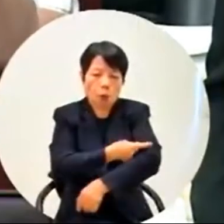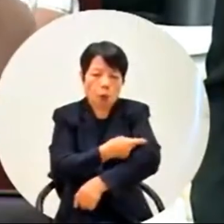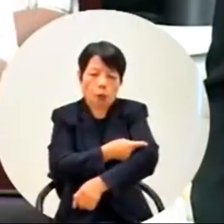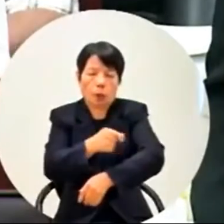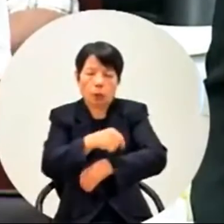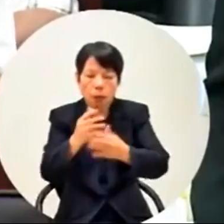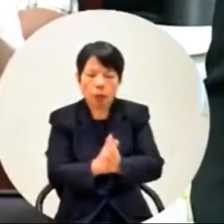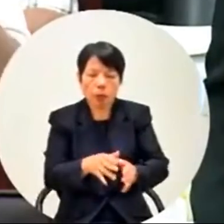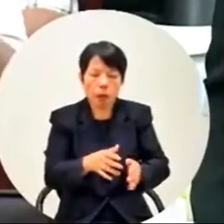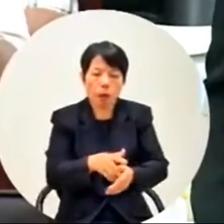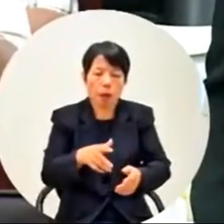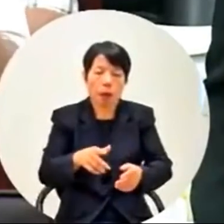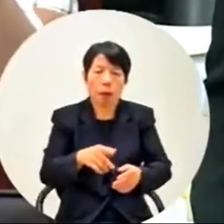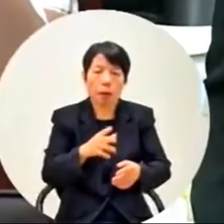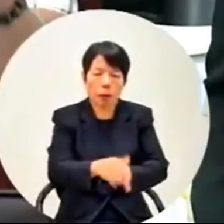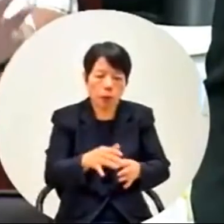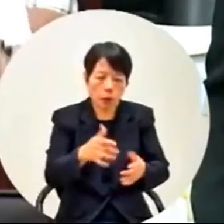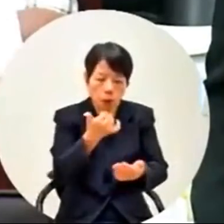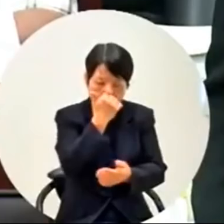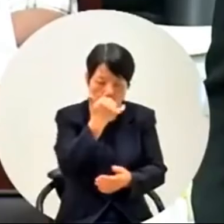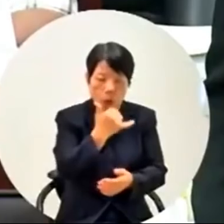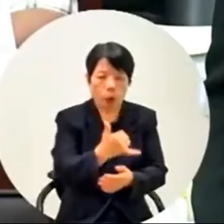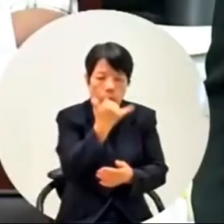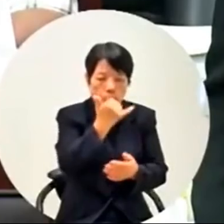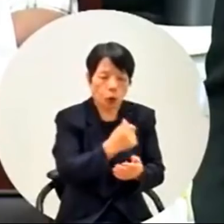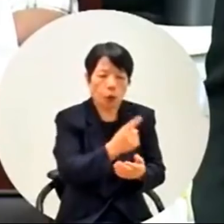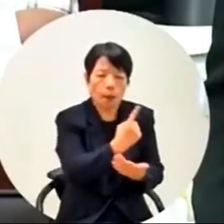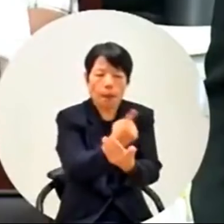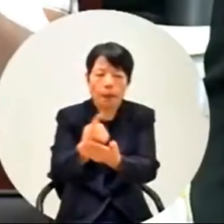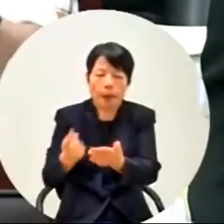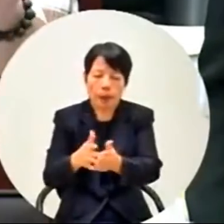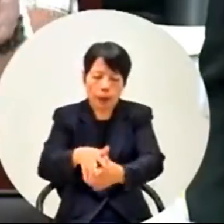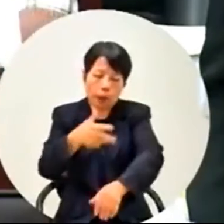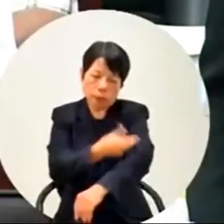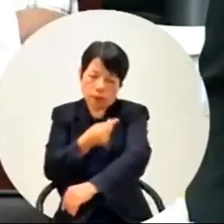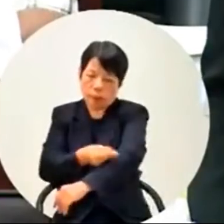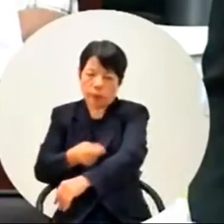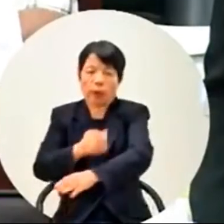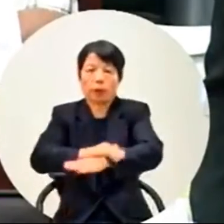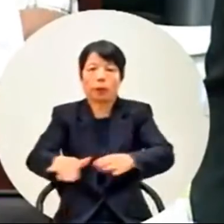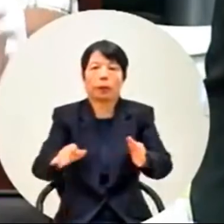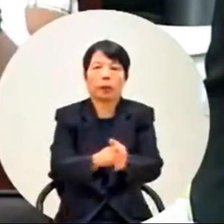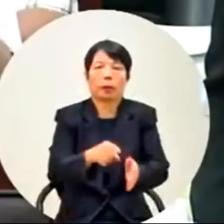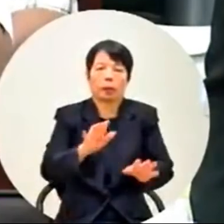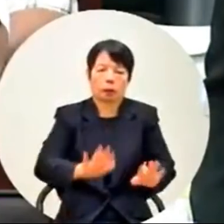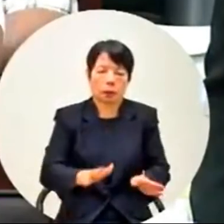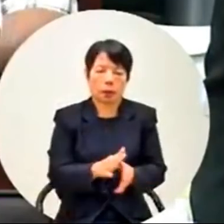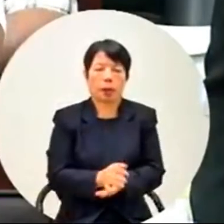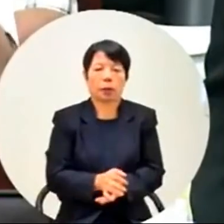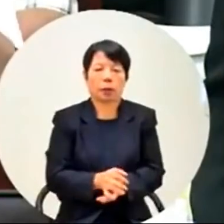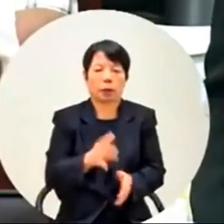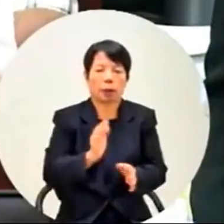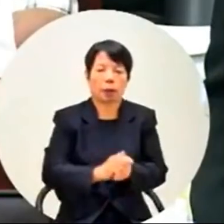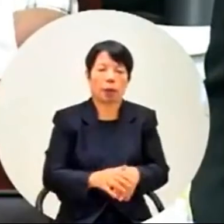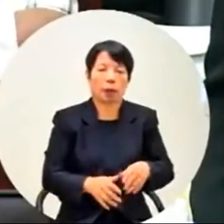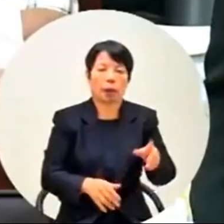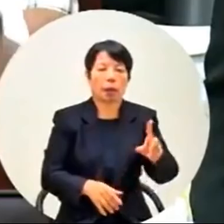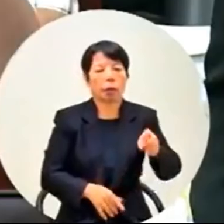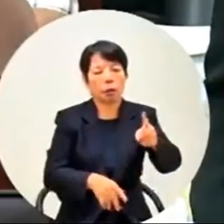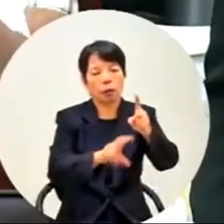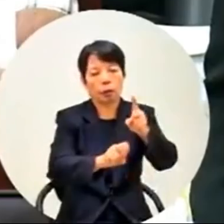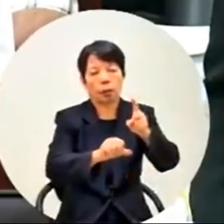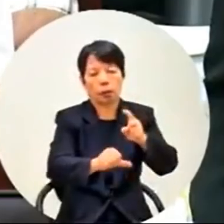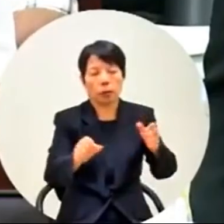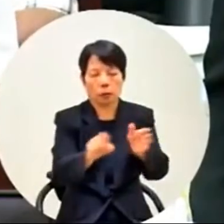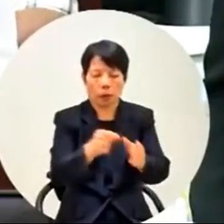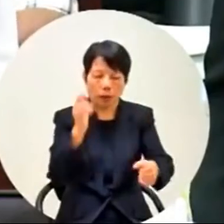猪打一针疫苗，这由我们市政府来支持这些养猪户，所以目前都已经下去，在10月25号就会开始补助。